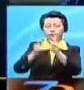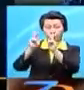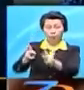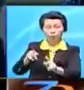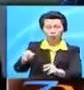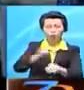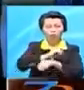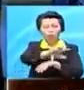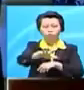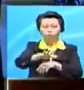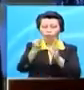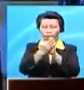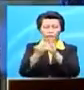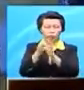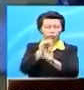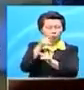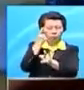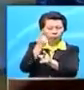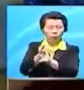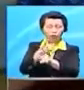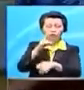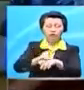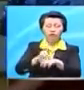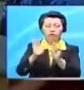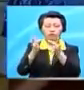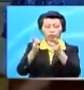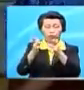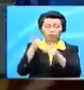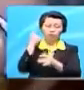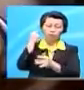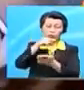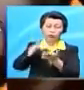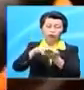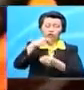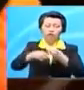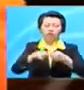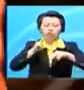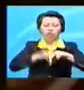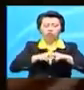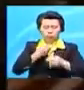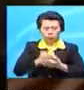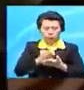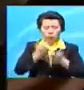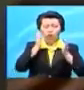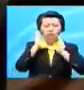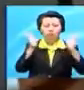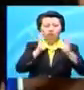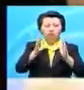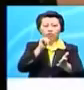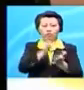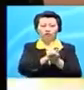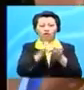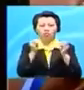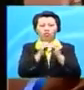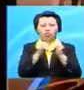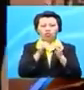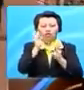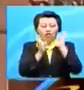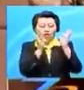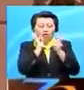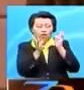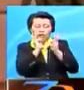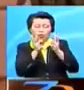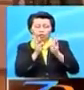pihak yang menyebarkan fakta tidak berasas di media sosial baru ini mengenai kedudukan ekonomi negara kononnya semakin